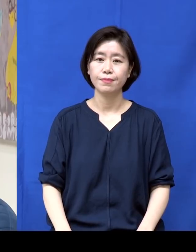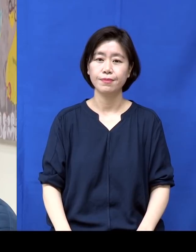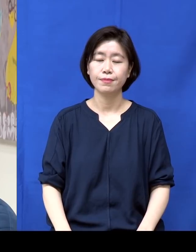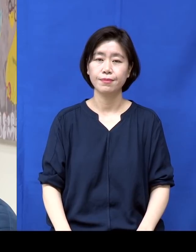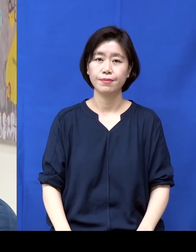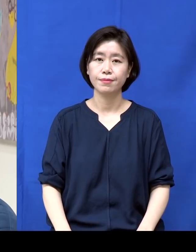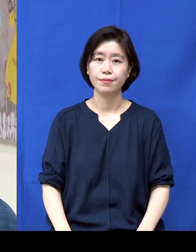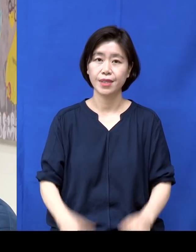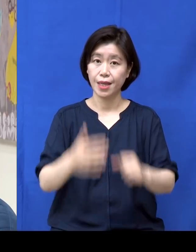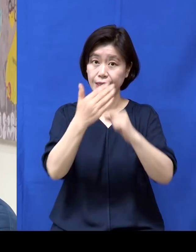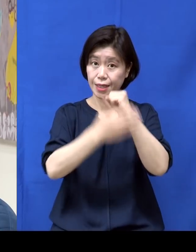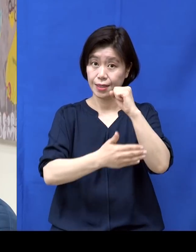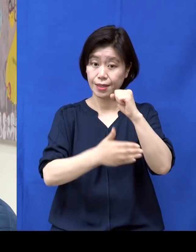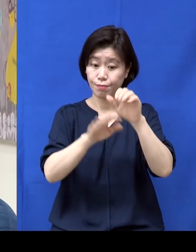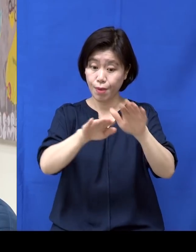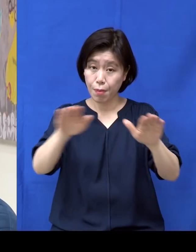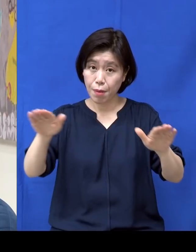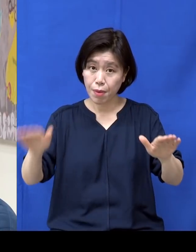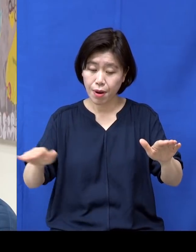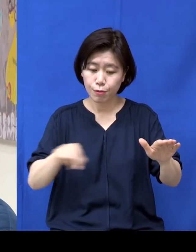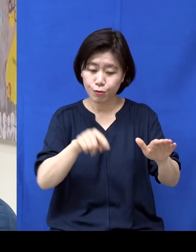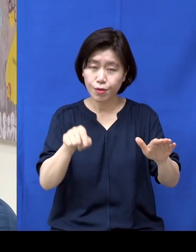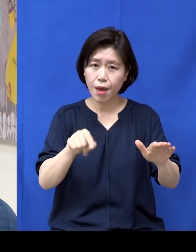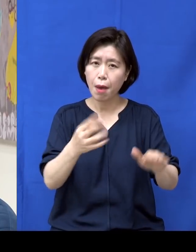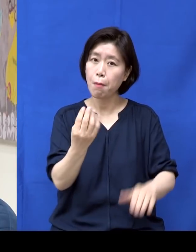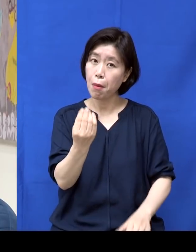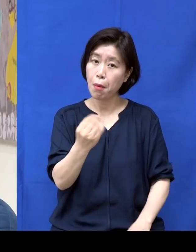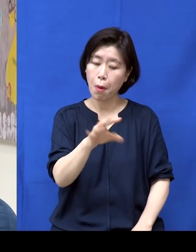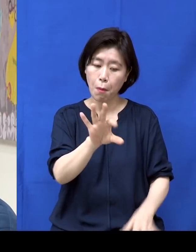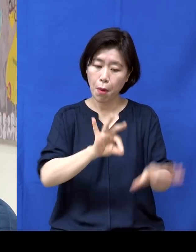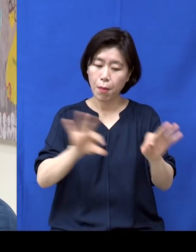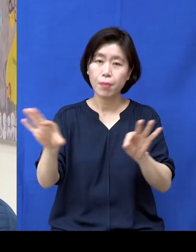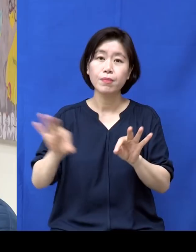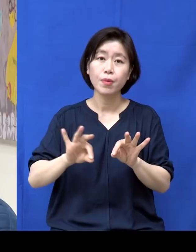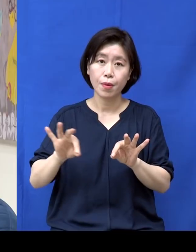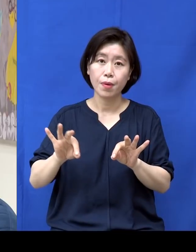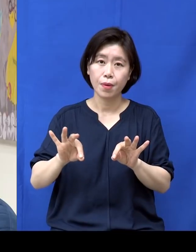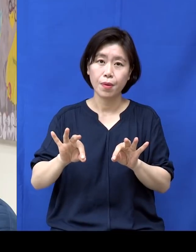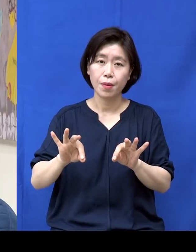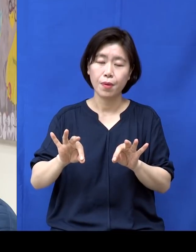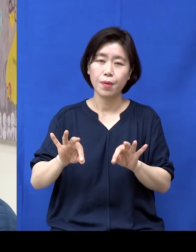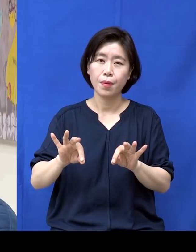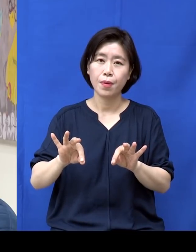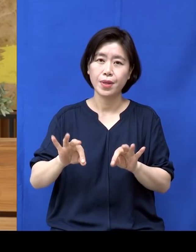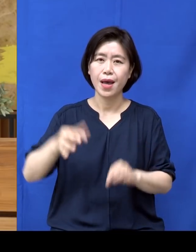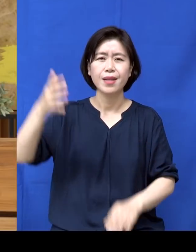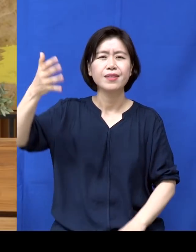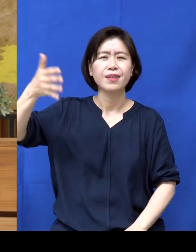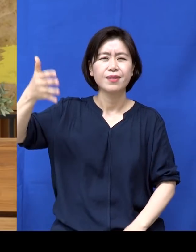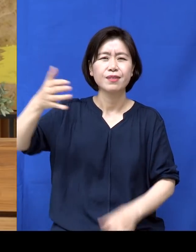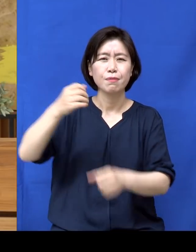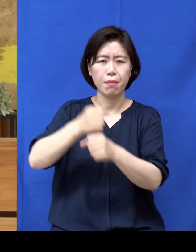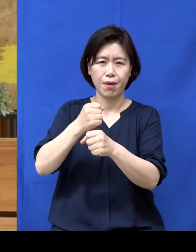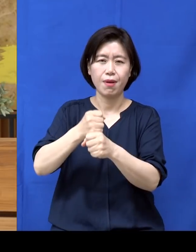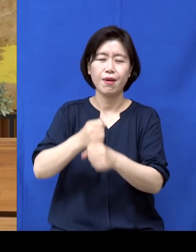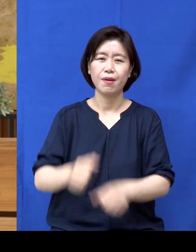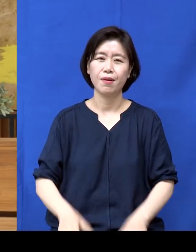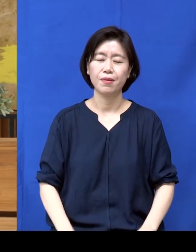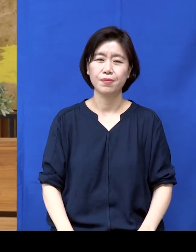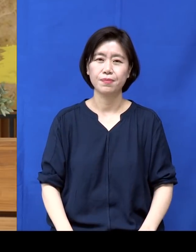그렇게 모아서 이야기했던 사진들 중에 추려서 네. 골라서 그걸 스캔을 해서 슬라이드 쇼로 만들었어요. 아.